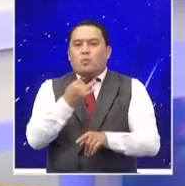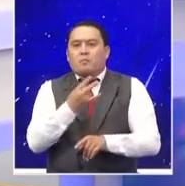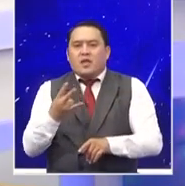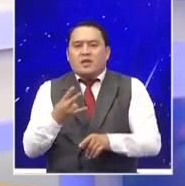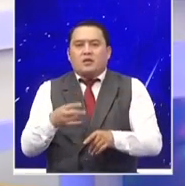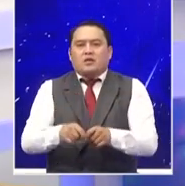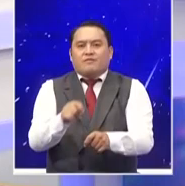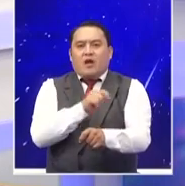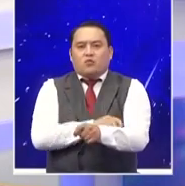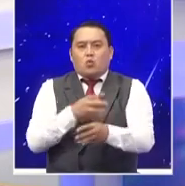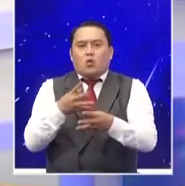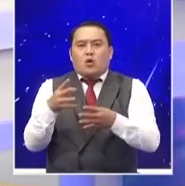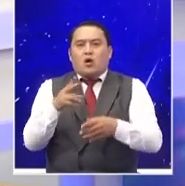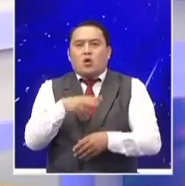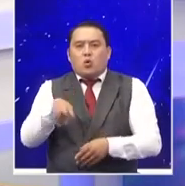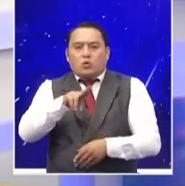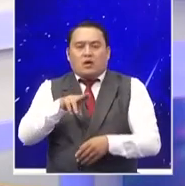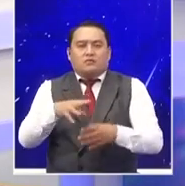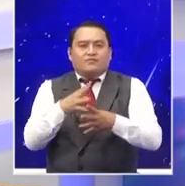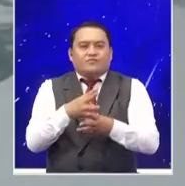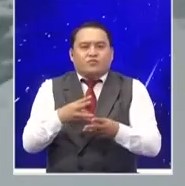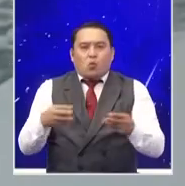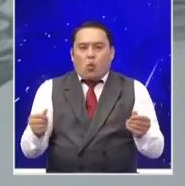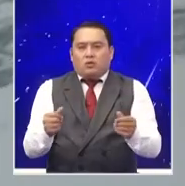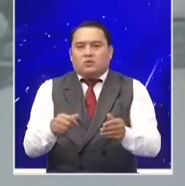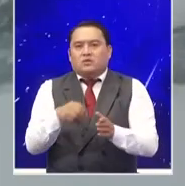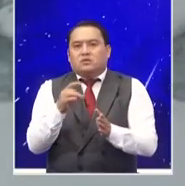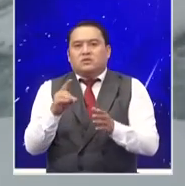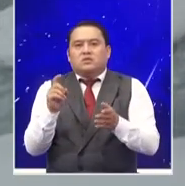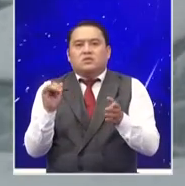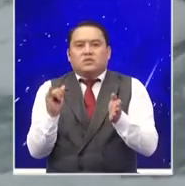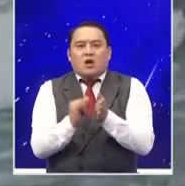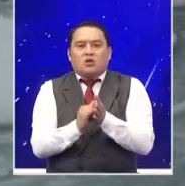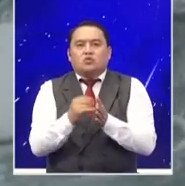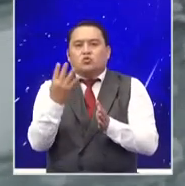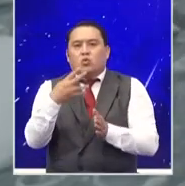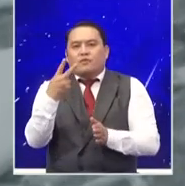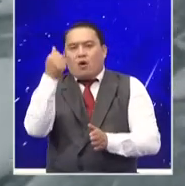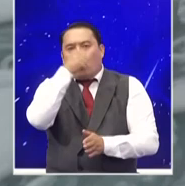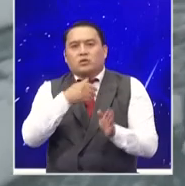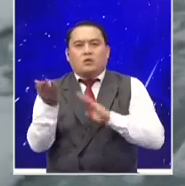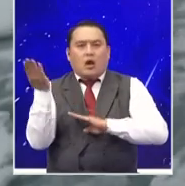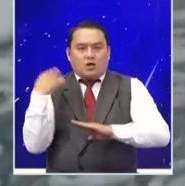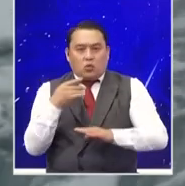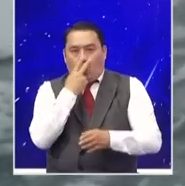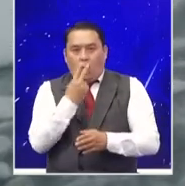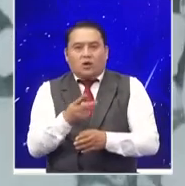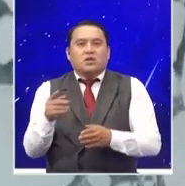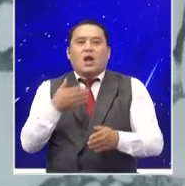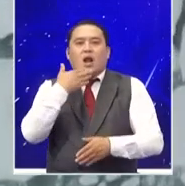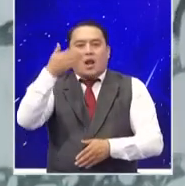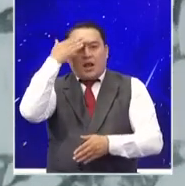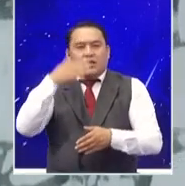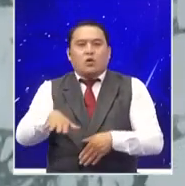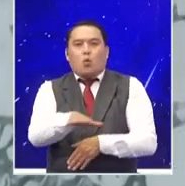миллионов квадратных километров. Последний раз схожие показатели были зарегистрированы 42 года назад. Гляциологи указывают, летнее